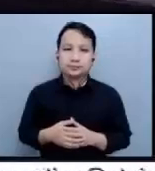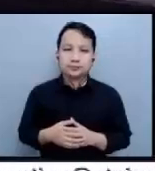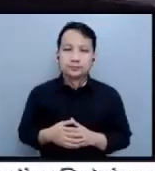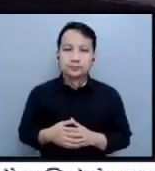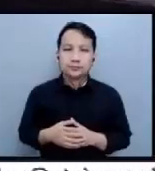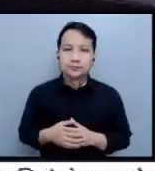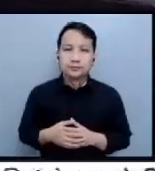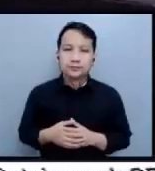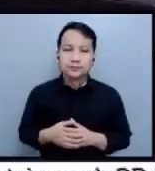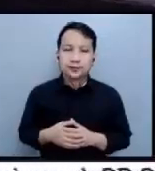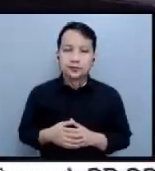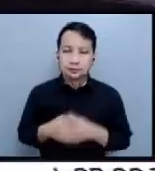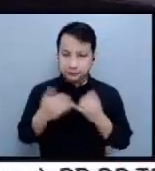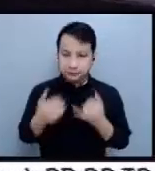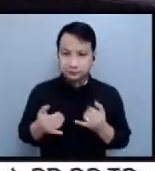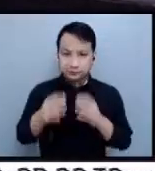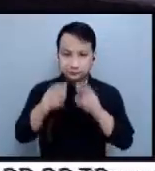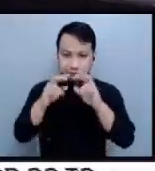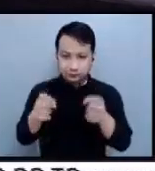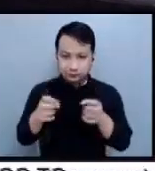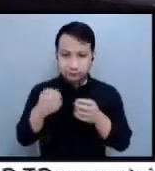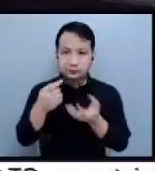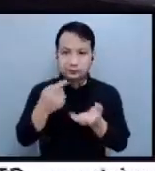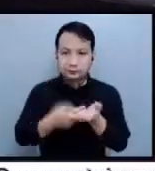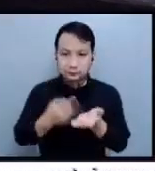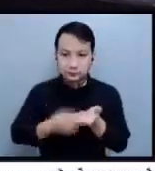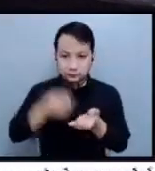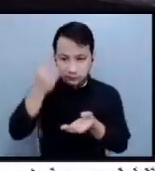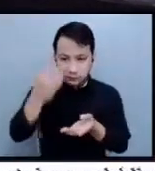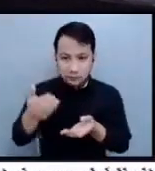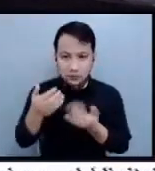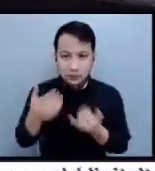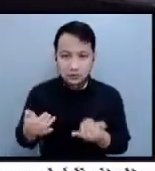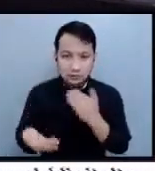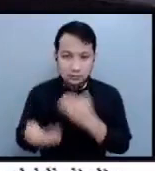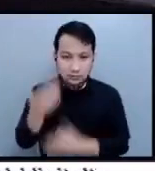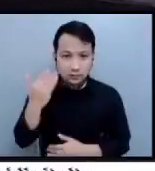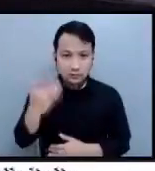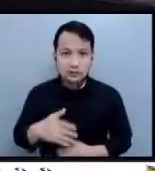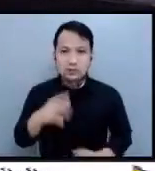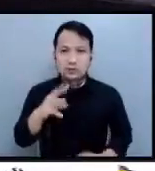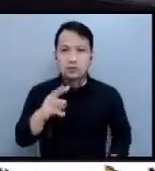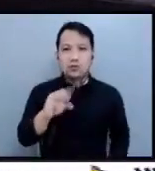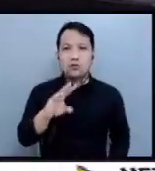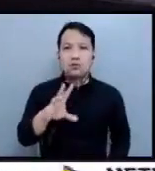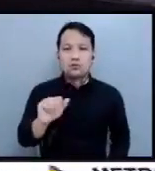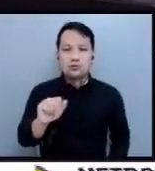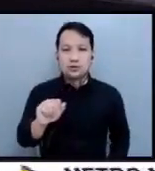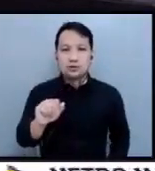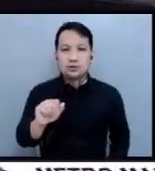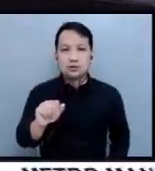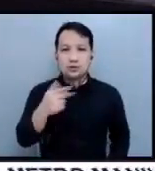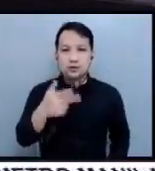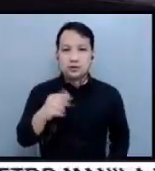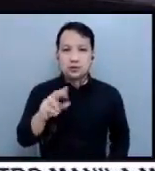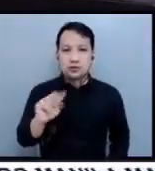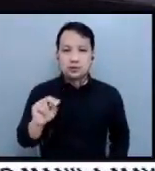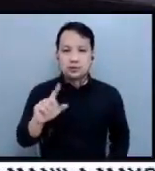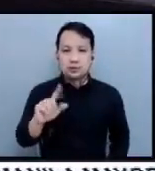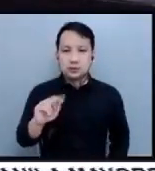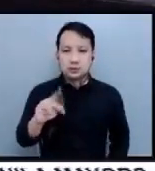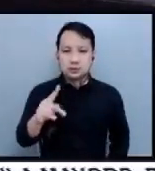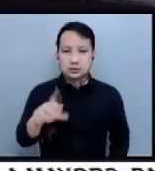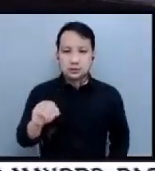At kaugnay po niyan ay makakausap natin na ngayong umaga si OWASP Administrator Attorney Hans Leo Kaknak. Good morning po, Sir